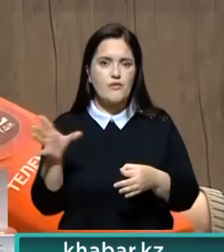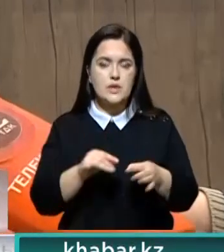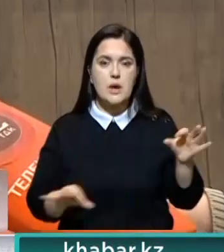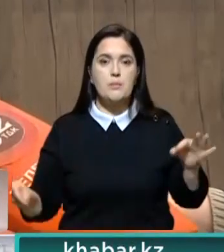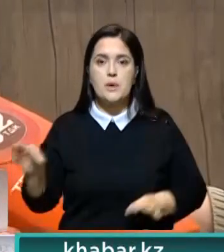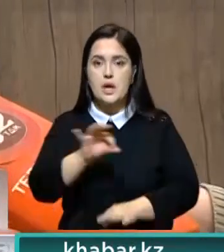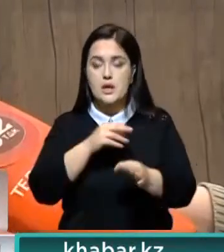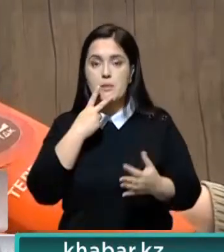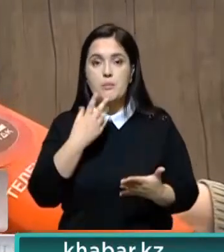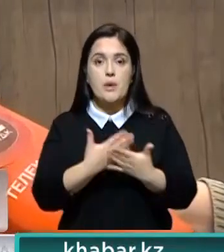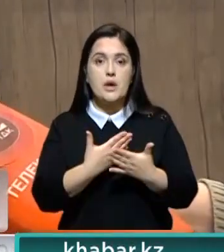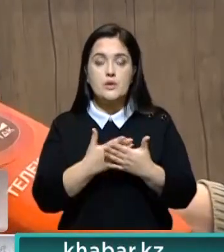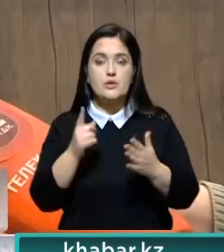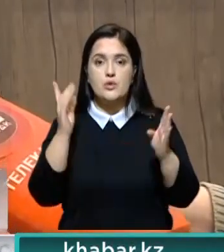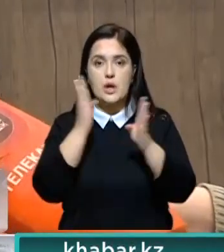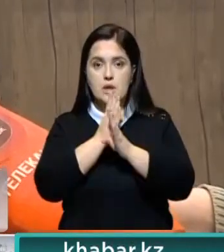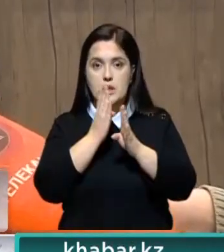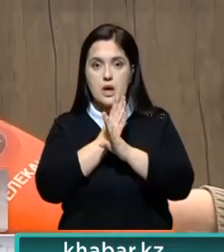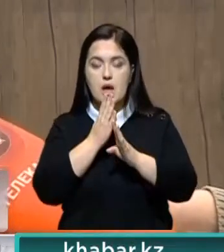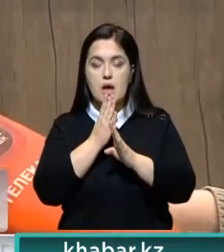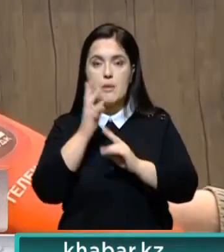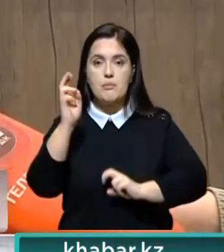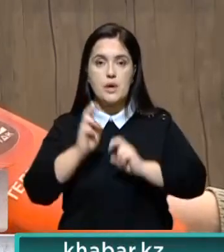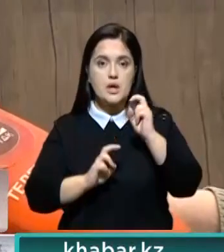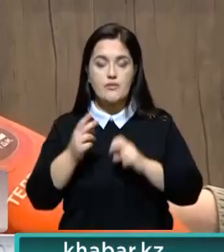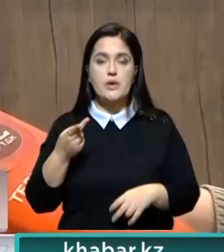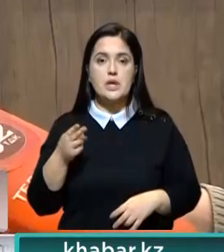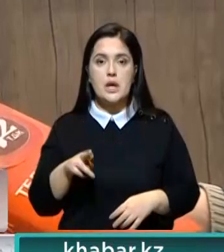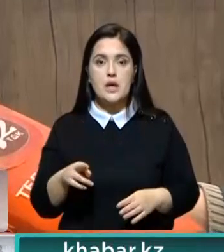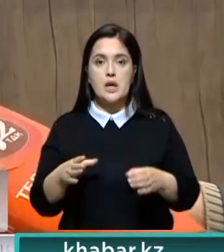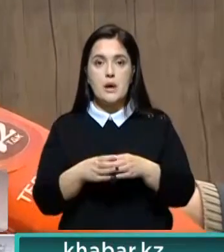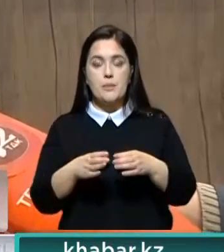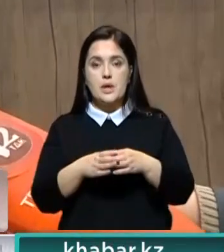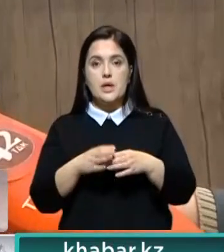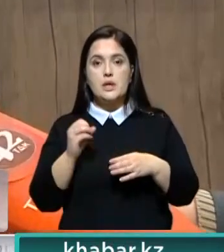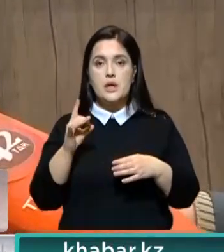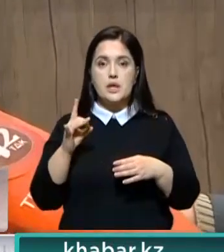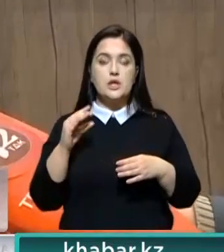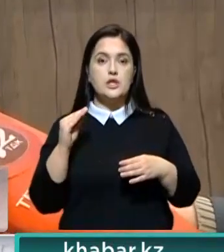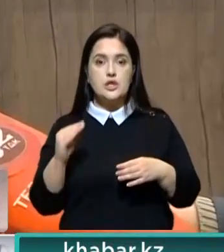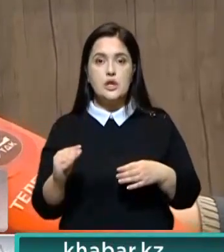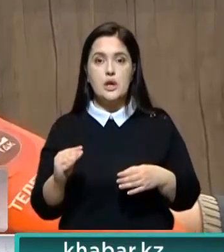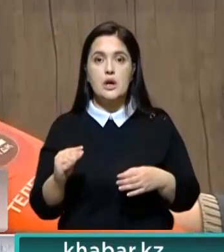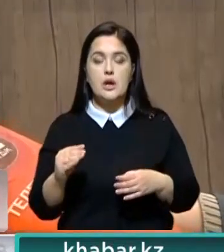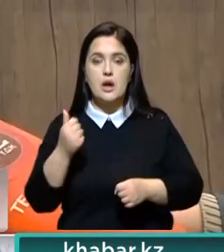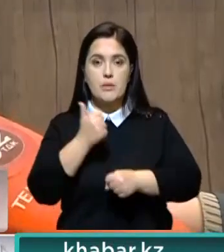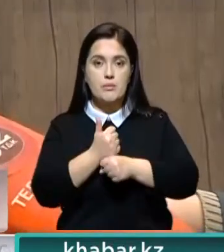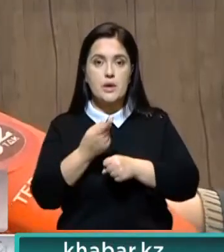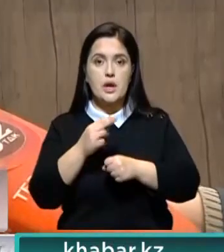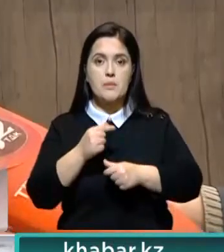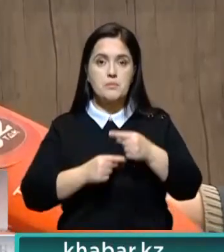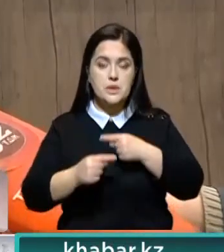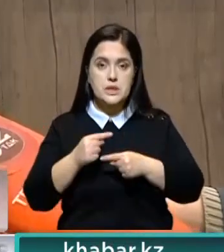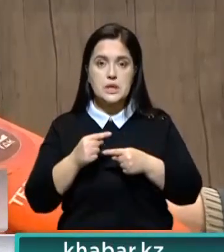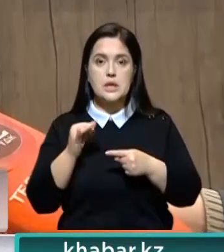в целом показывают, что экологизация производства для компании группы ЕРЖ является основой ведения бизнеса и